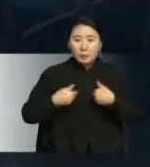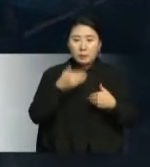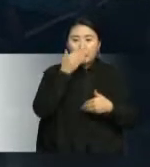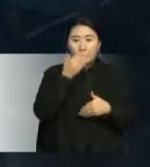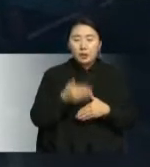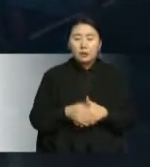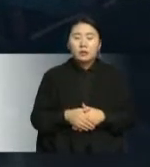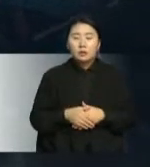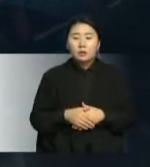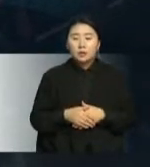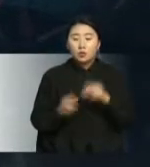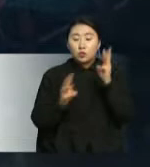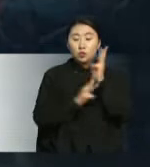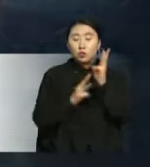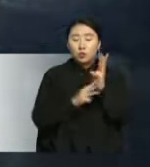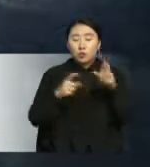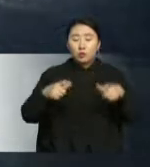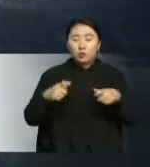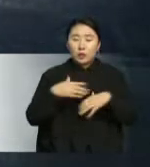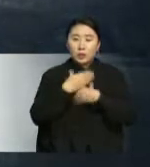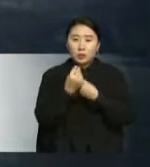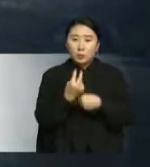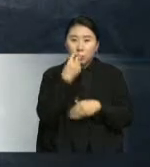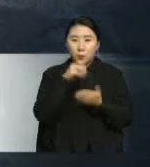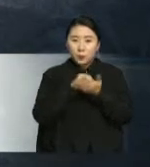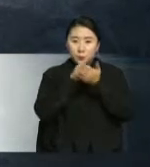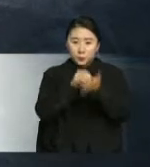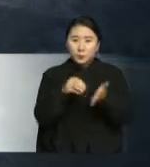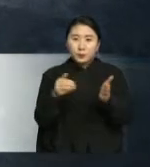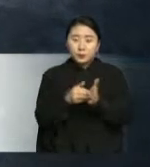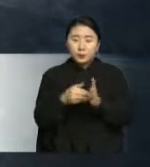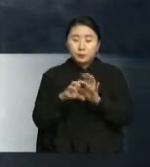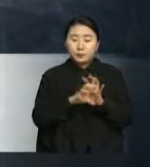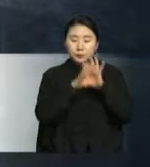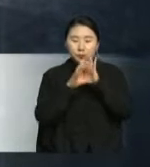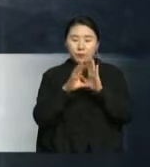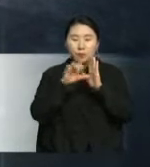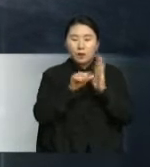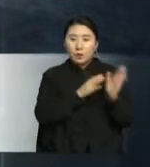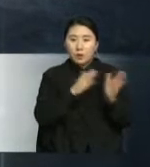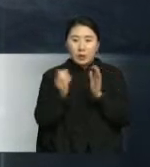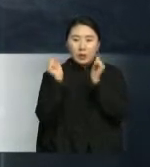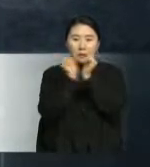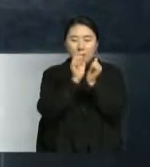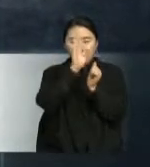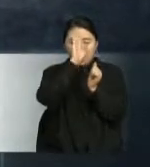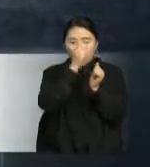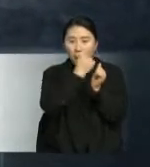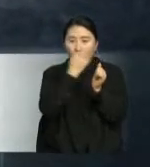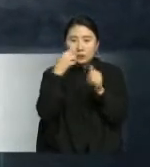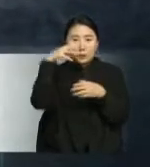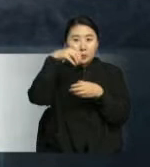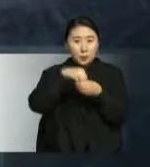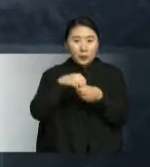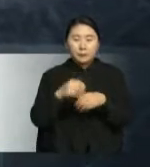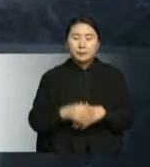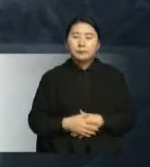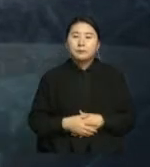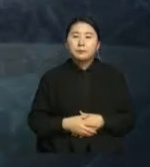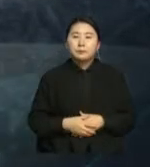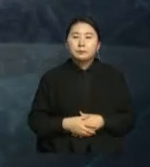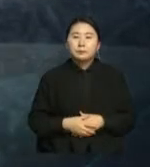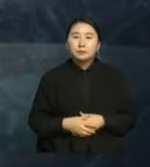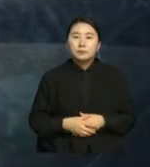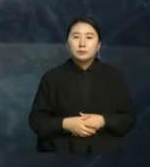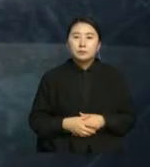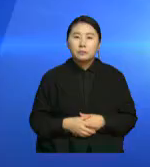온대요 중랑구 가 최근 이 안전 보험에 가입했습니다 콜은 알고 시대를 대비한 감염병 보장도 포함된 게 특징입니다